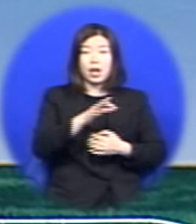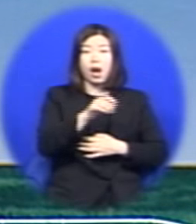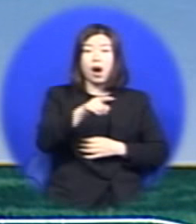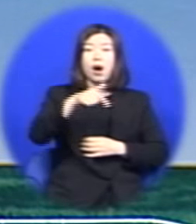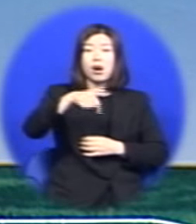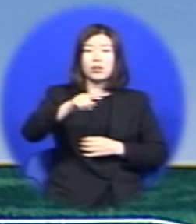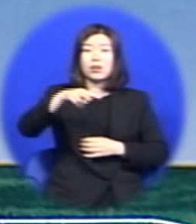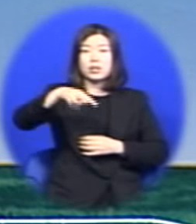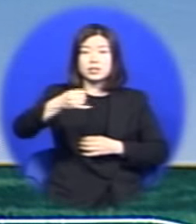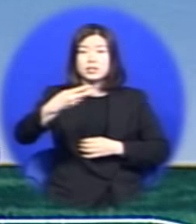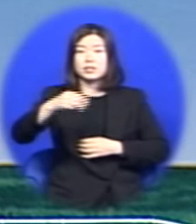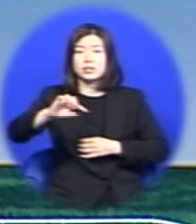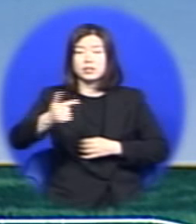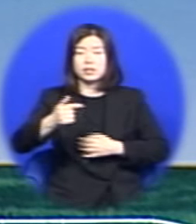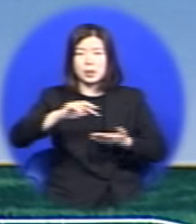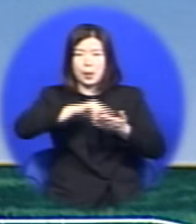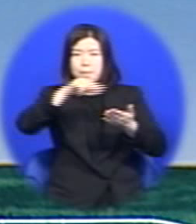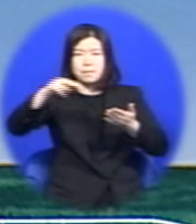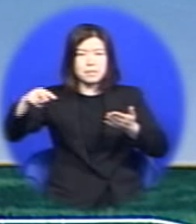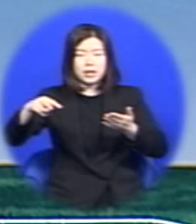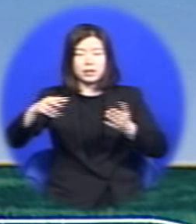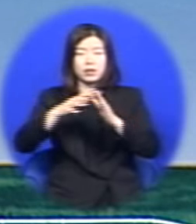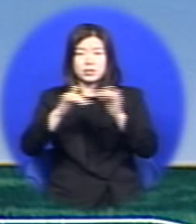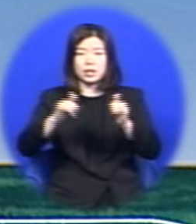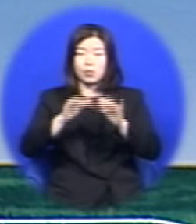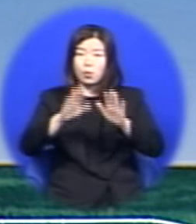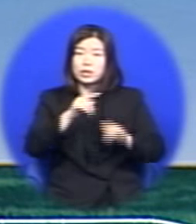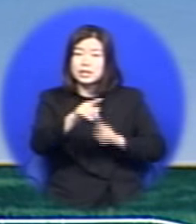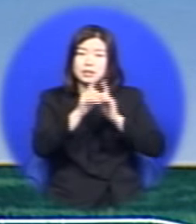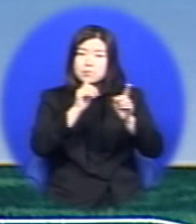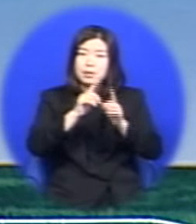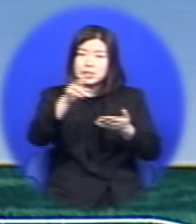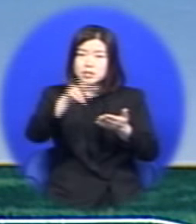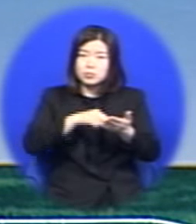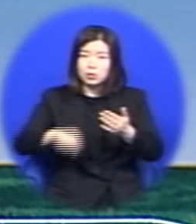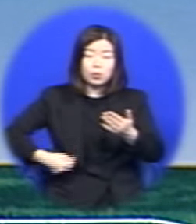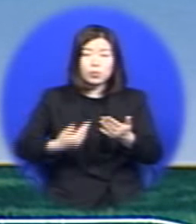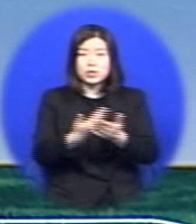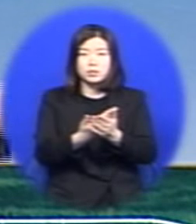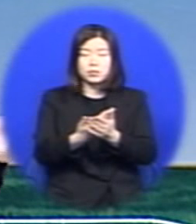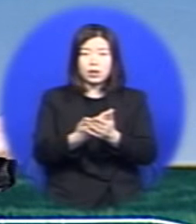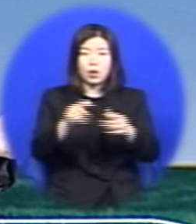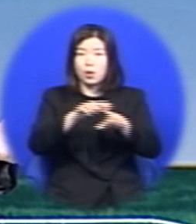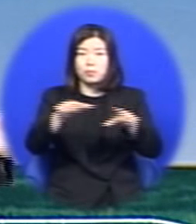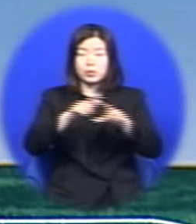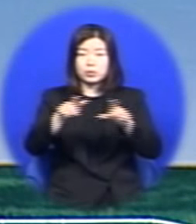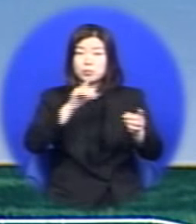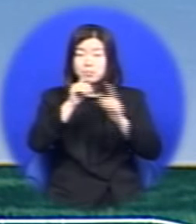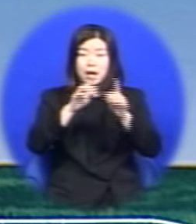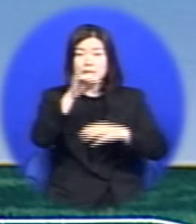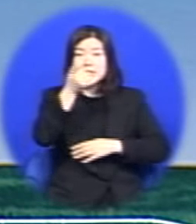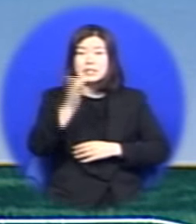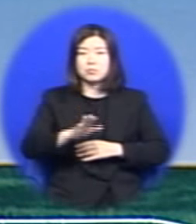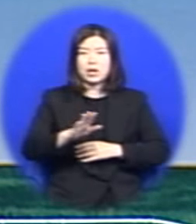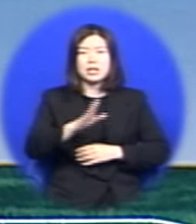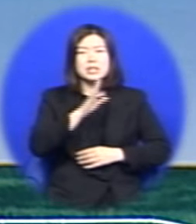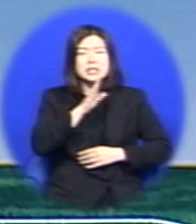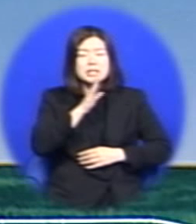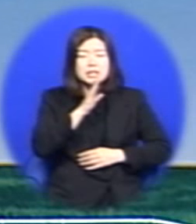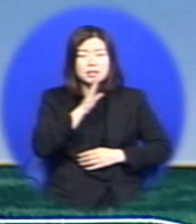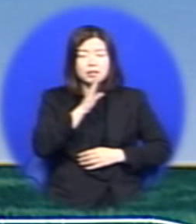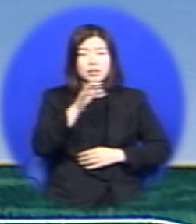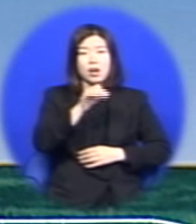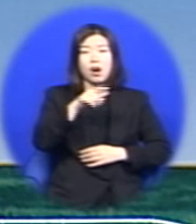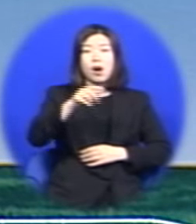어거스틴은 방탕했던 사람이 오늘 이 말씀을 읽고 회심했다고 흔히 이야기되지만 실제는